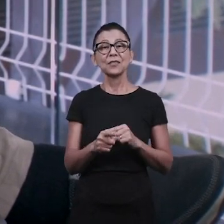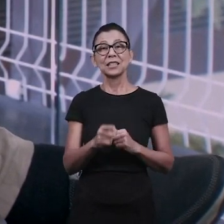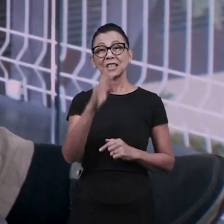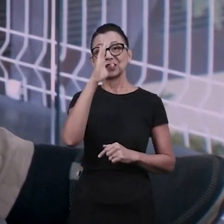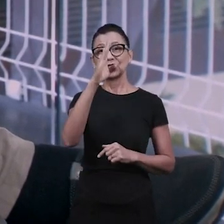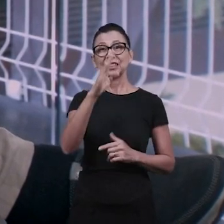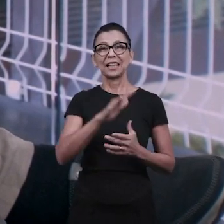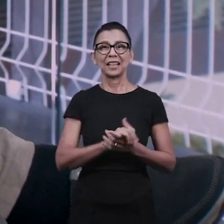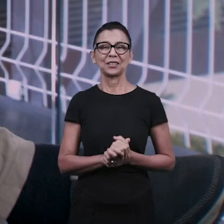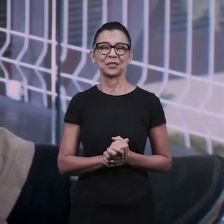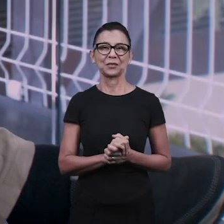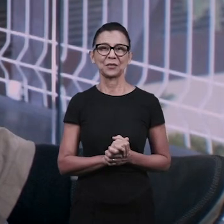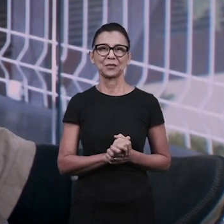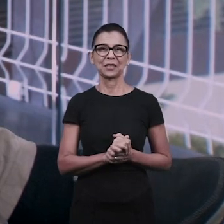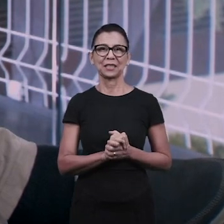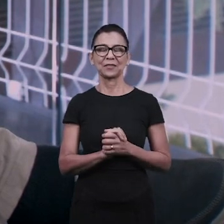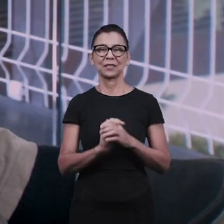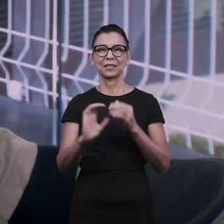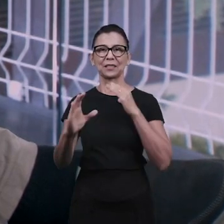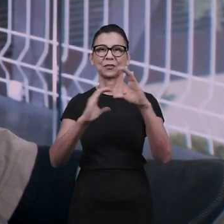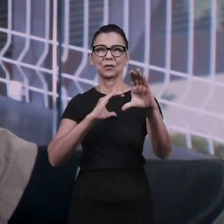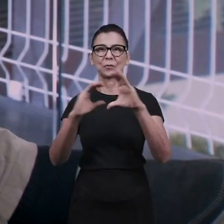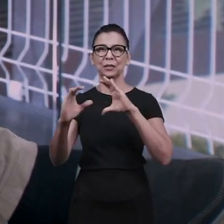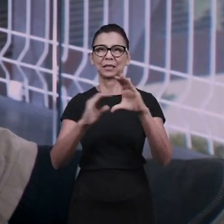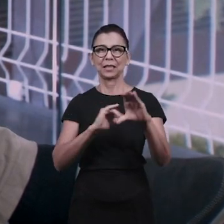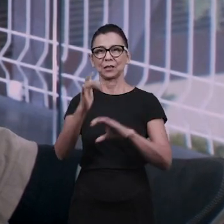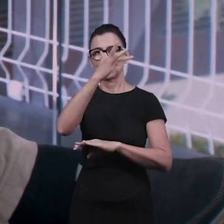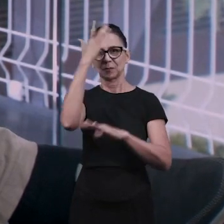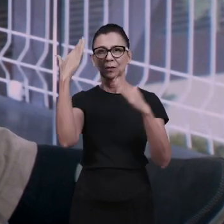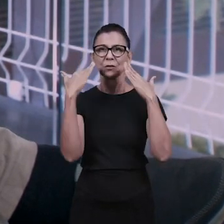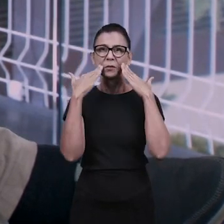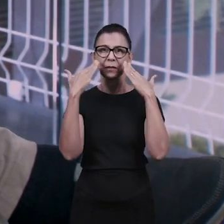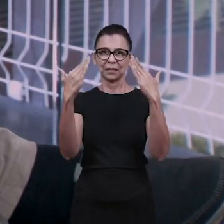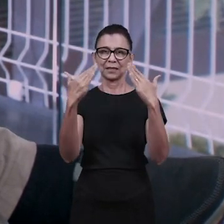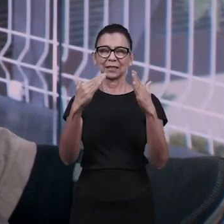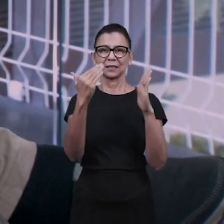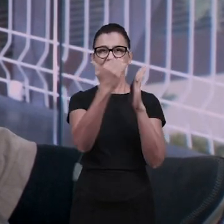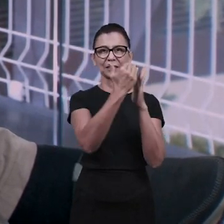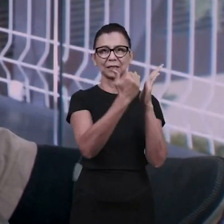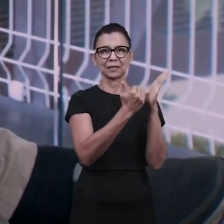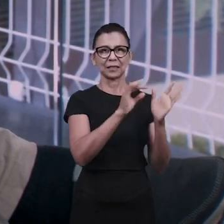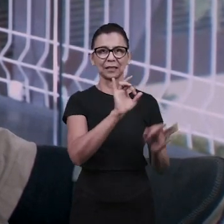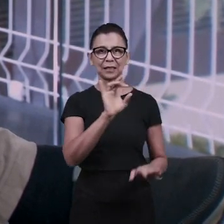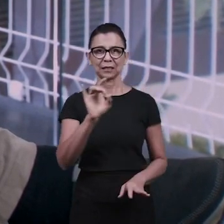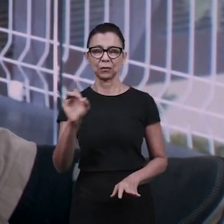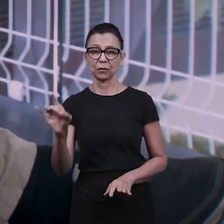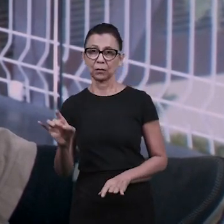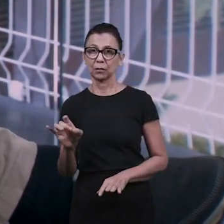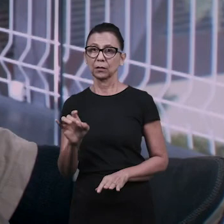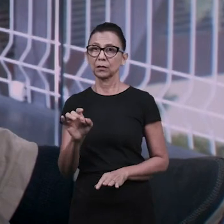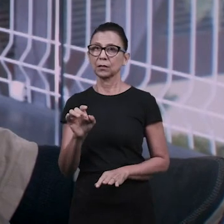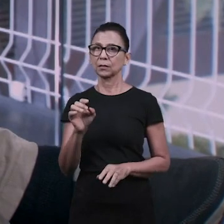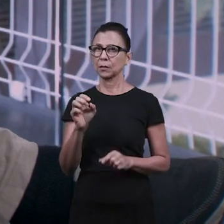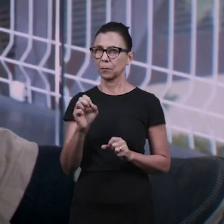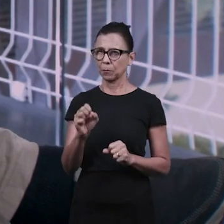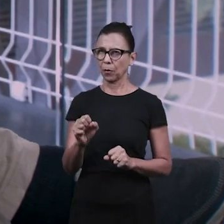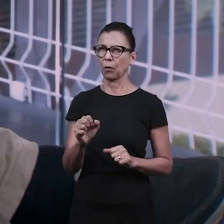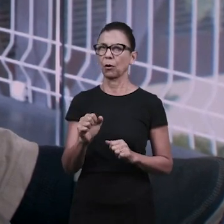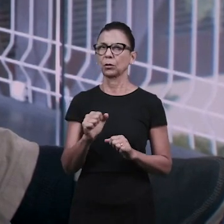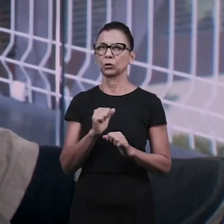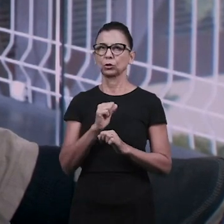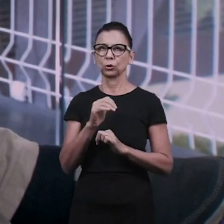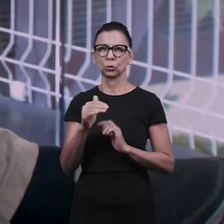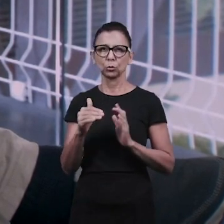doutes. Vous pouvez parler au présentateur de chaque volet. Vous savez aussi que vous pouvez